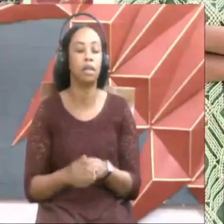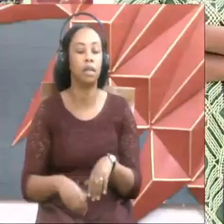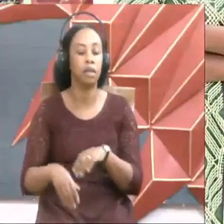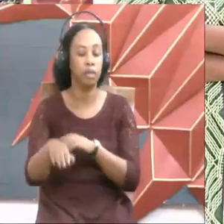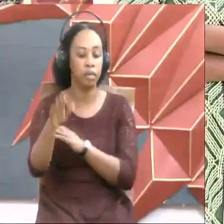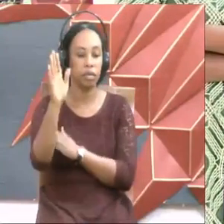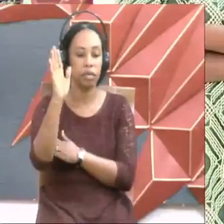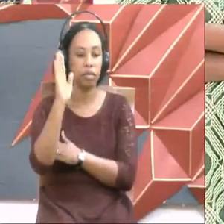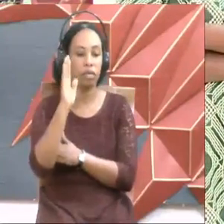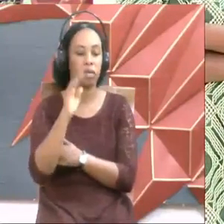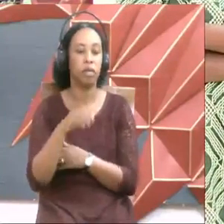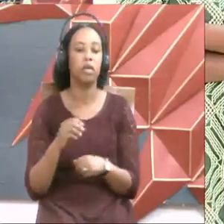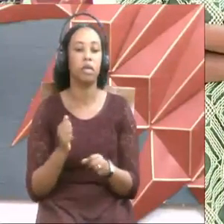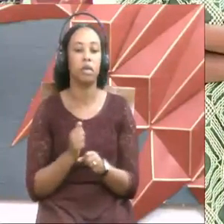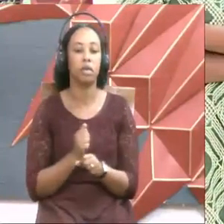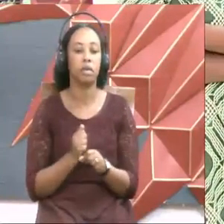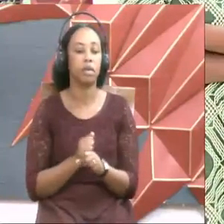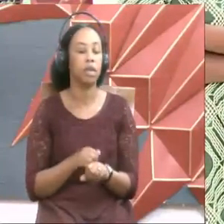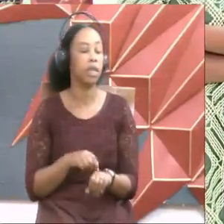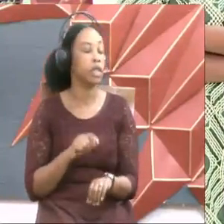Imana ikorana n'igihe.